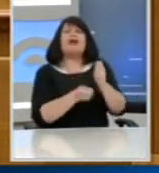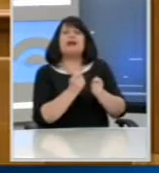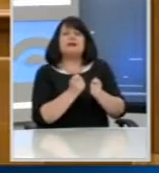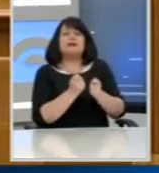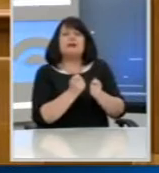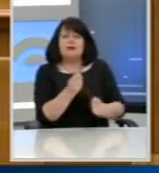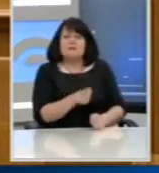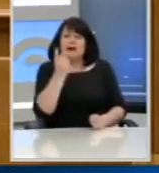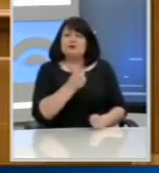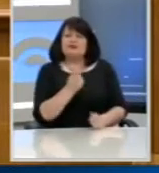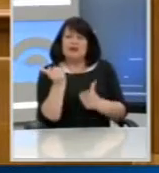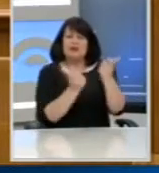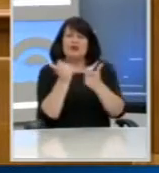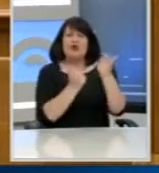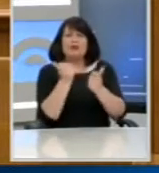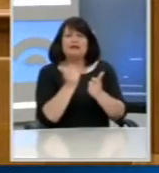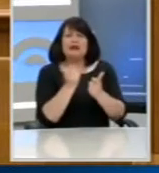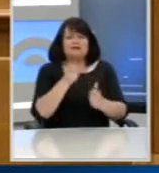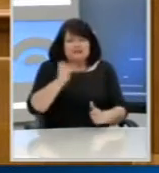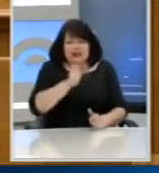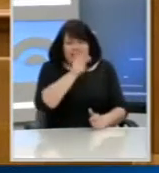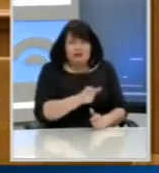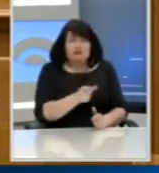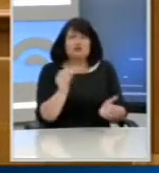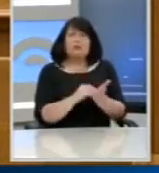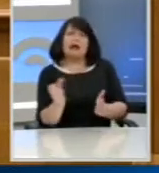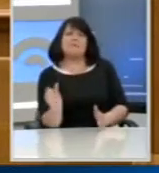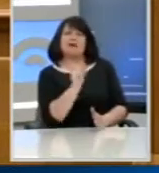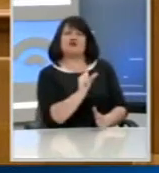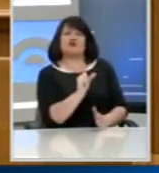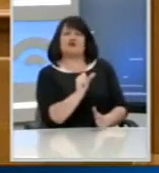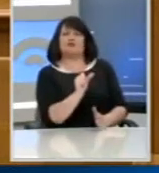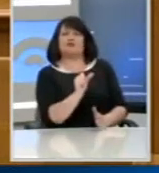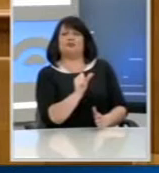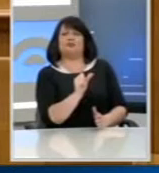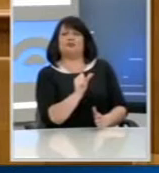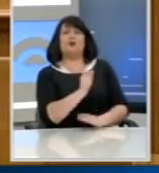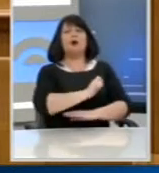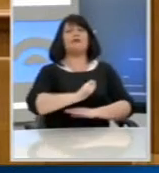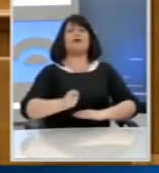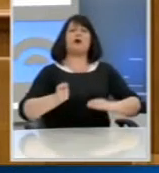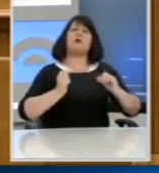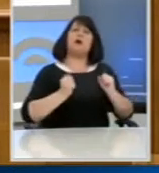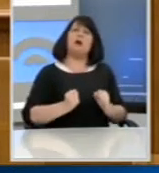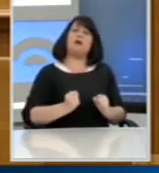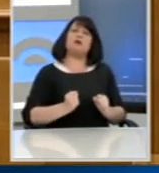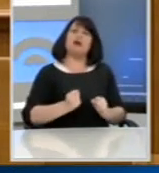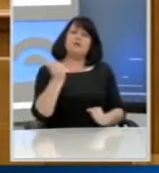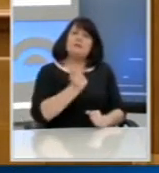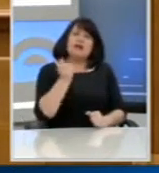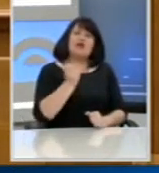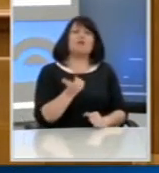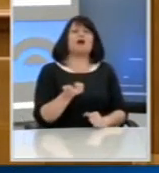στην πλειοψηφία, σε εκείνους τους οποίους επαναφέρανε, βάζαν στα γραφεία και τους δίναν το